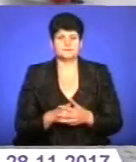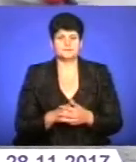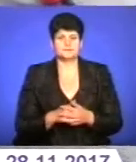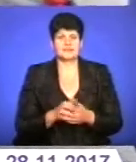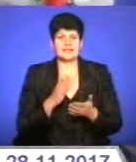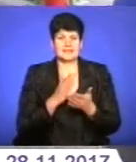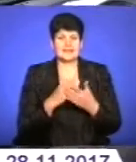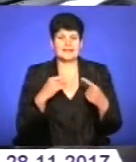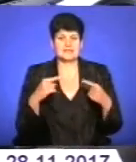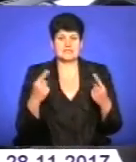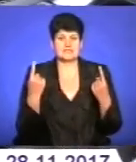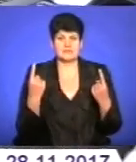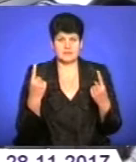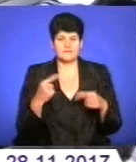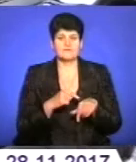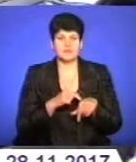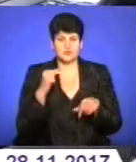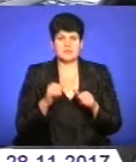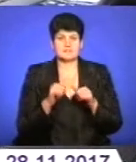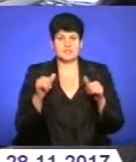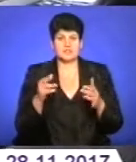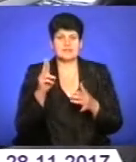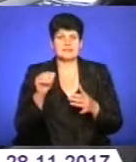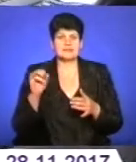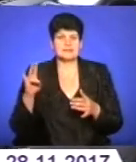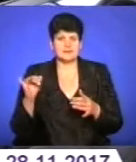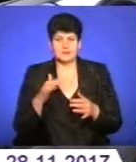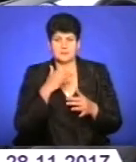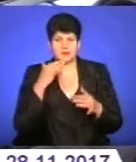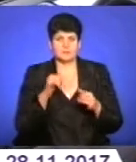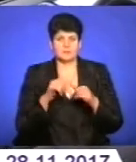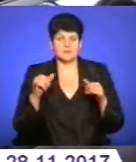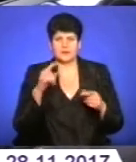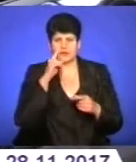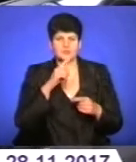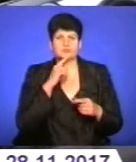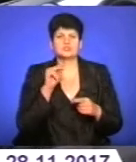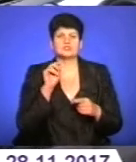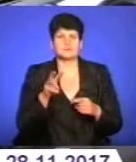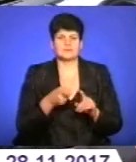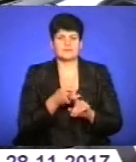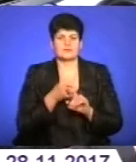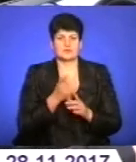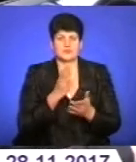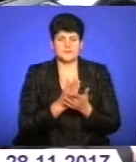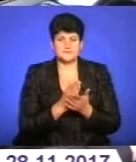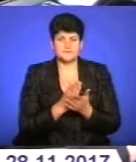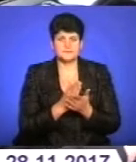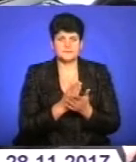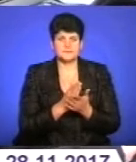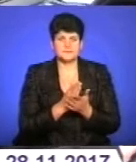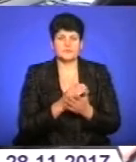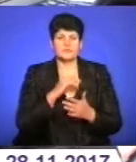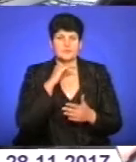Є різниця велика. Відчули збільшення ціни, багато зросла. Не розумію, чому, з чим це пов'язано, тому що